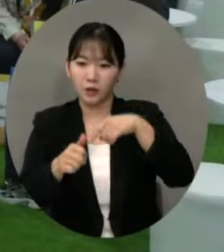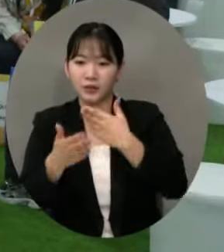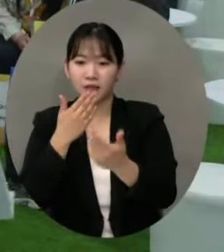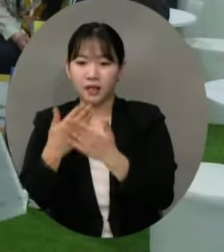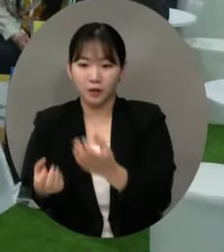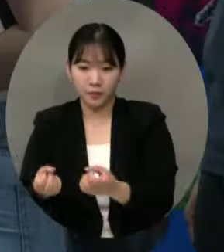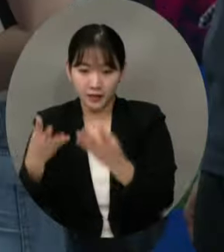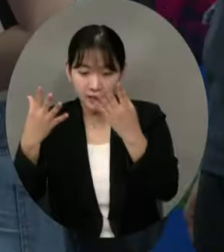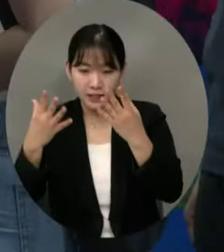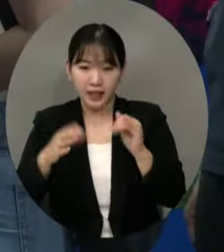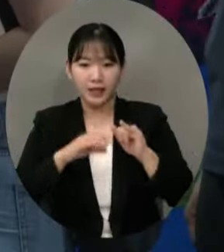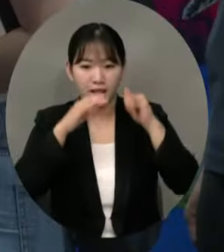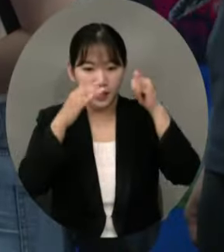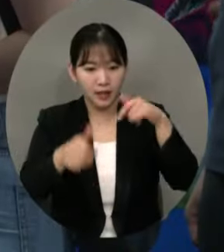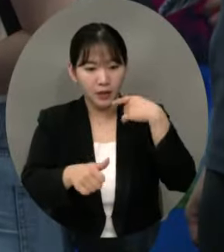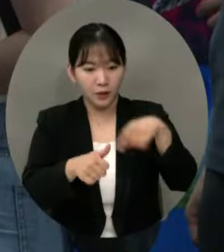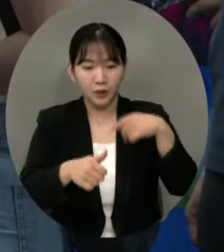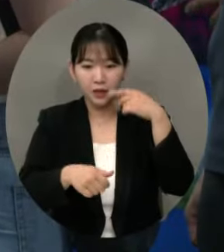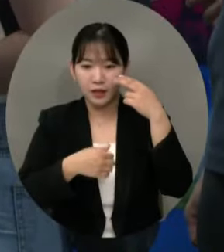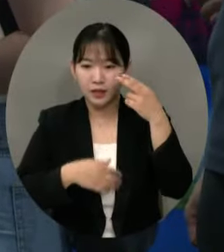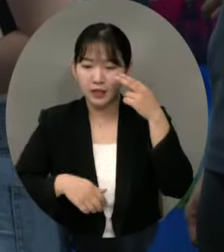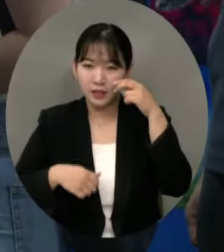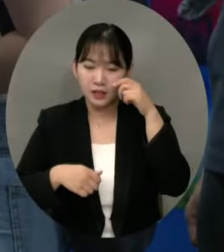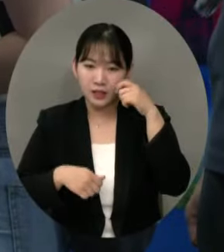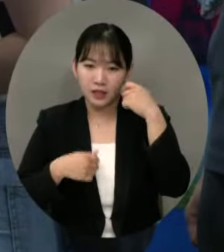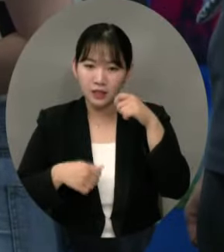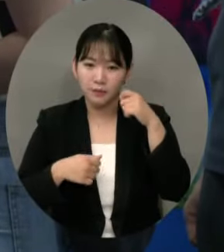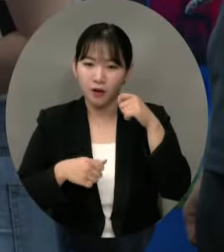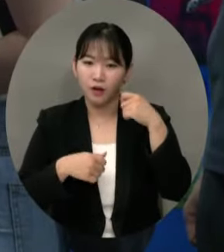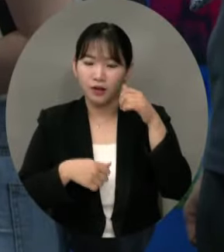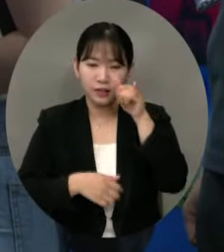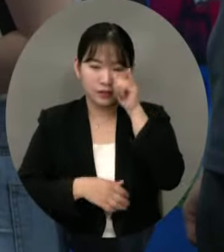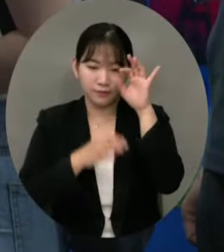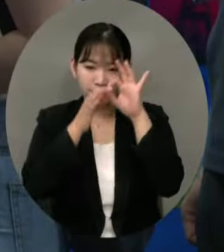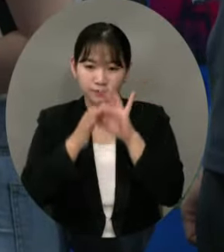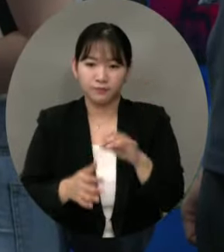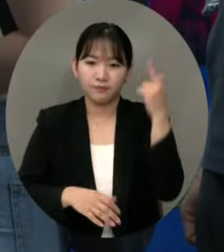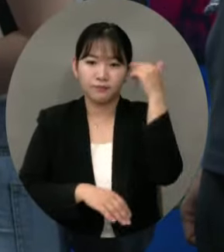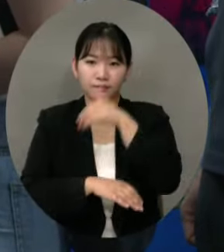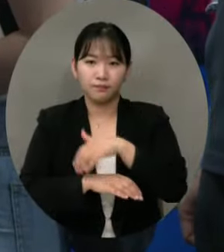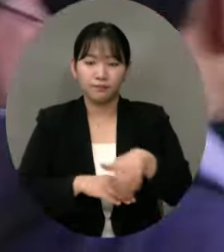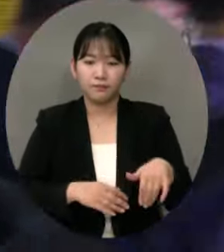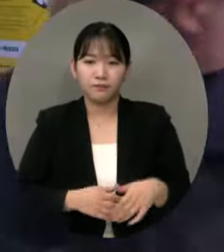글로벌 교육 시범 강연 등의 박람회 기간 내내 이어질 예정입니다.